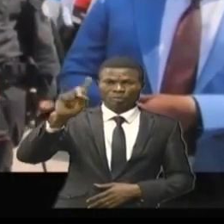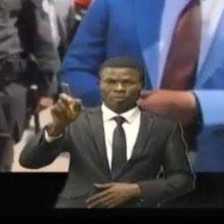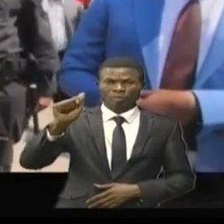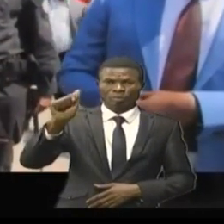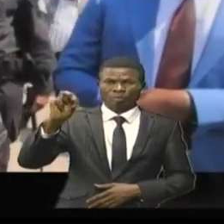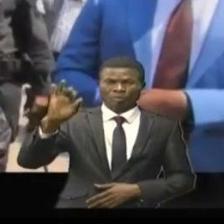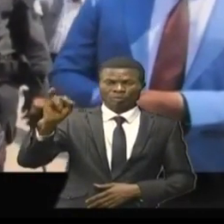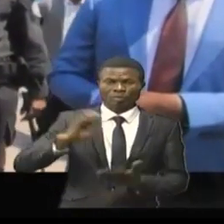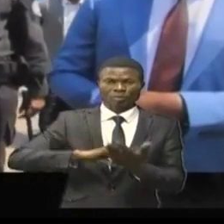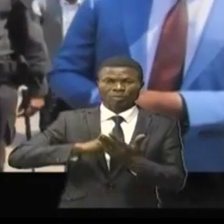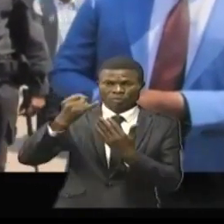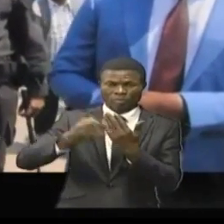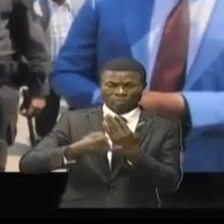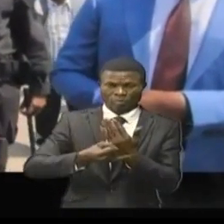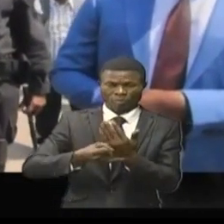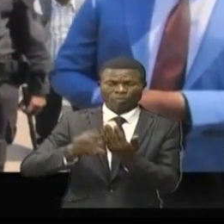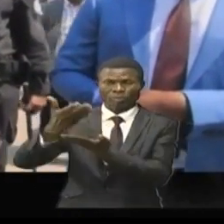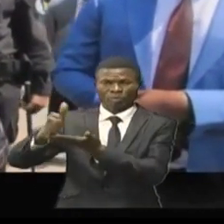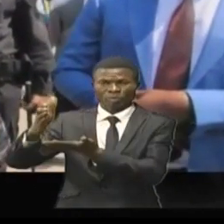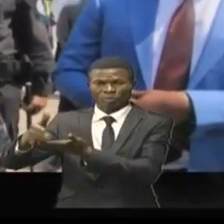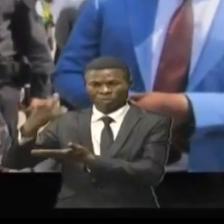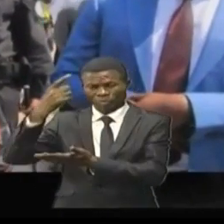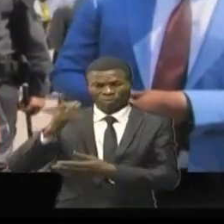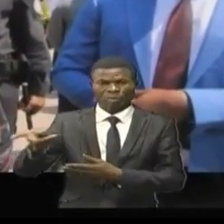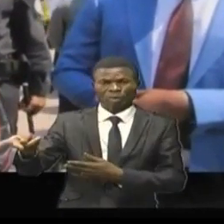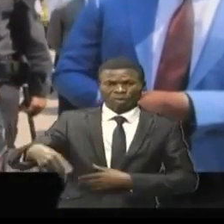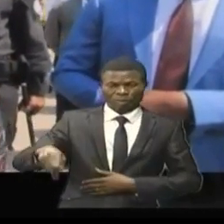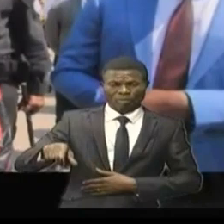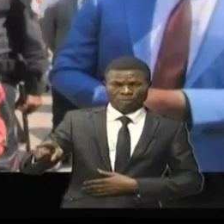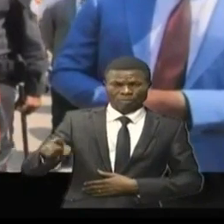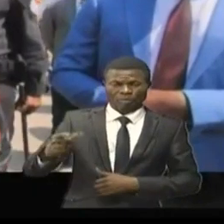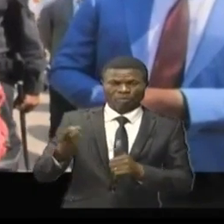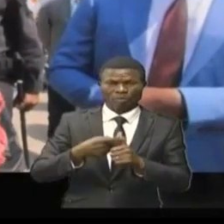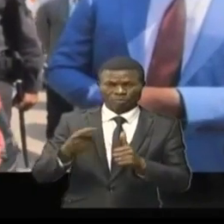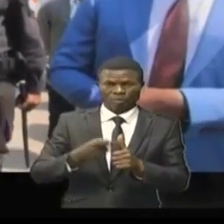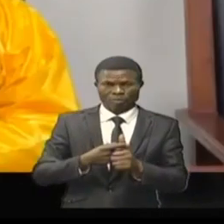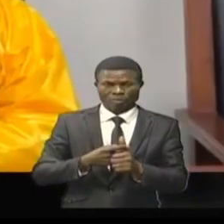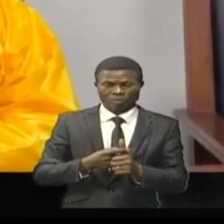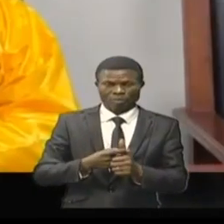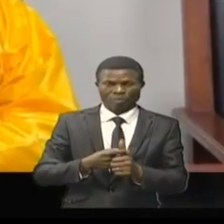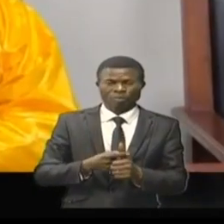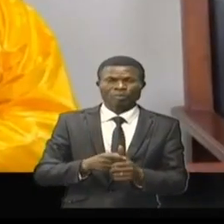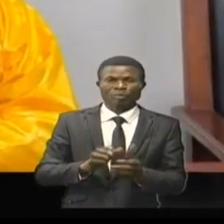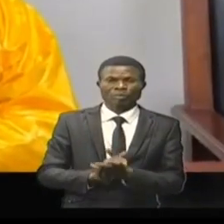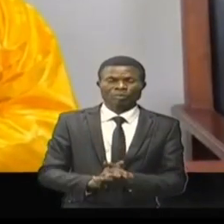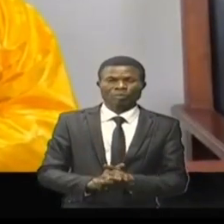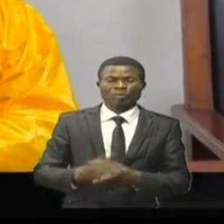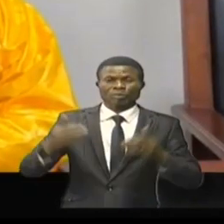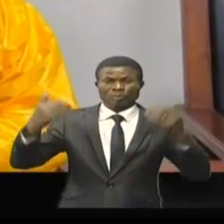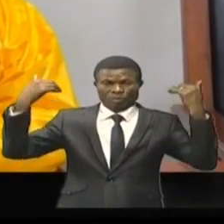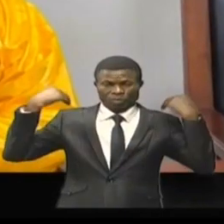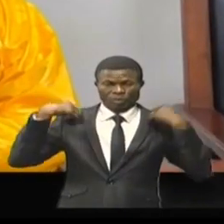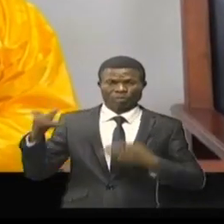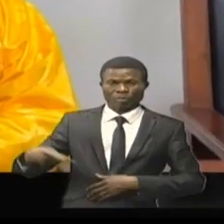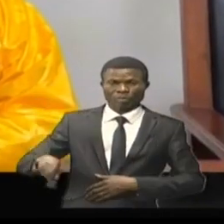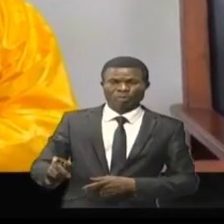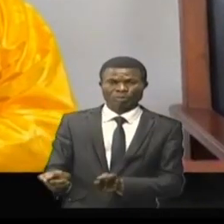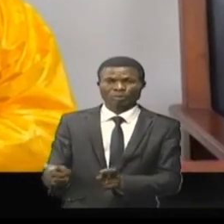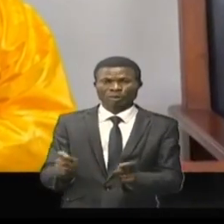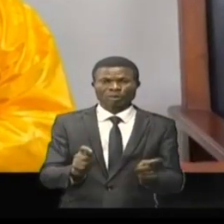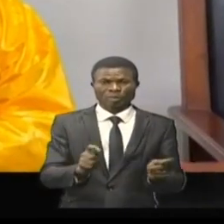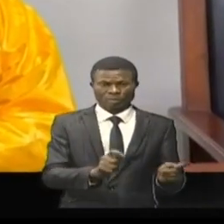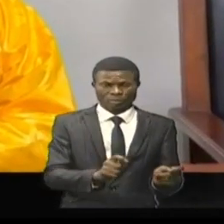est focalisé dans notre province, la province de Tanganyika. Et tout s'est très bien passé. la chef de l'exécutif provincial du Tanganyika